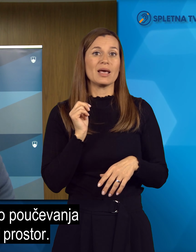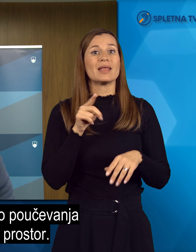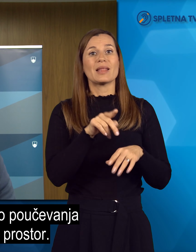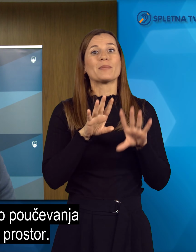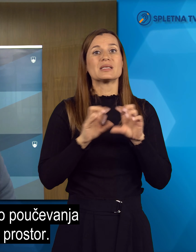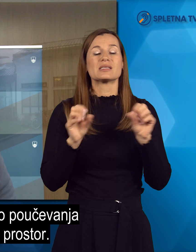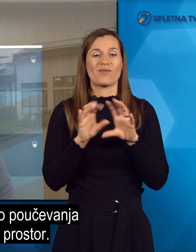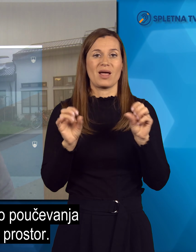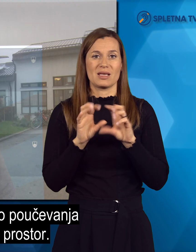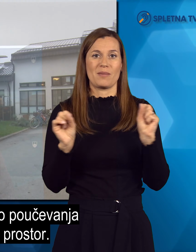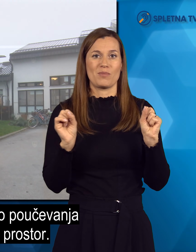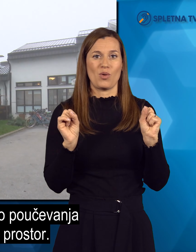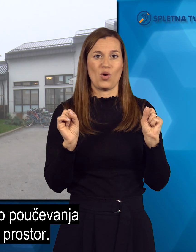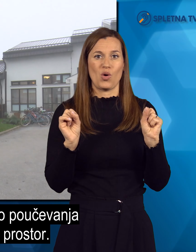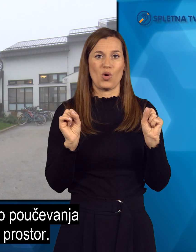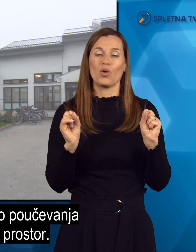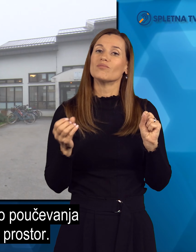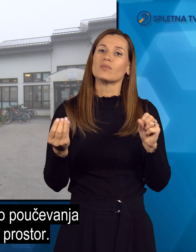izvajamo